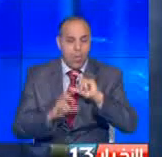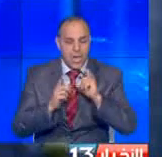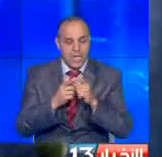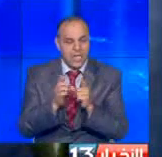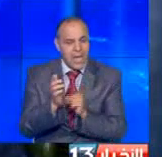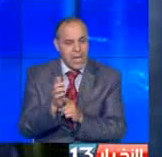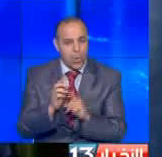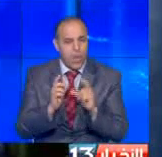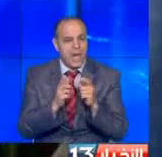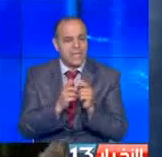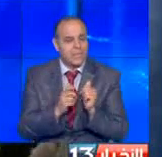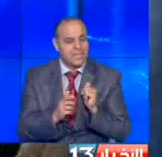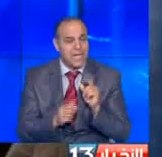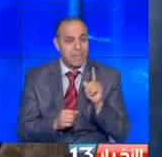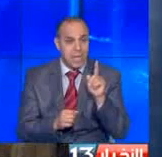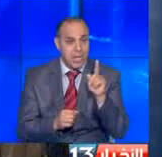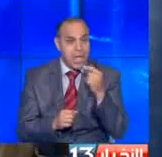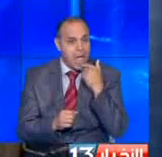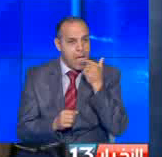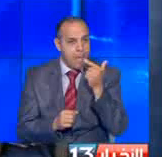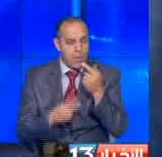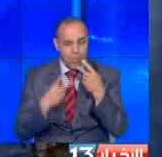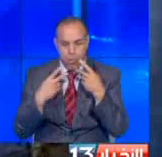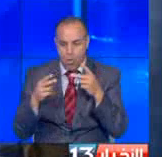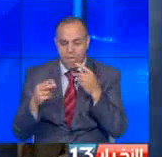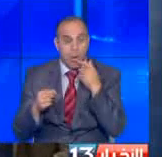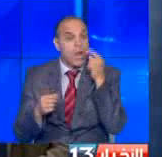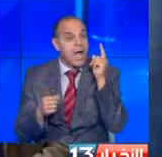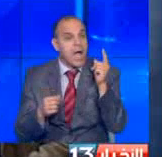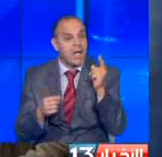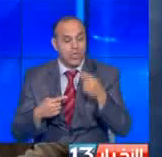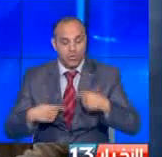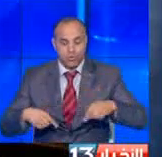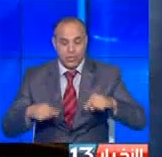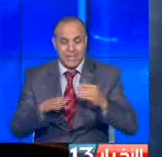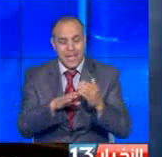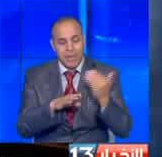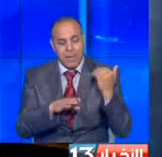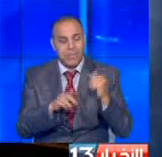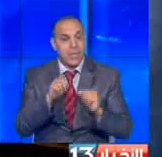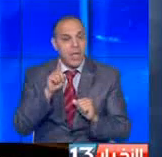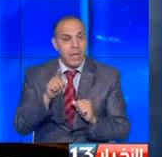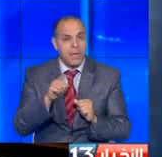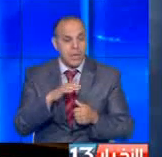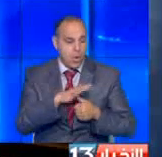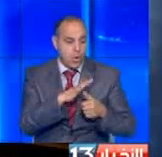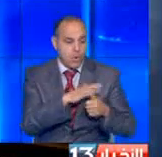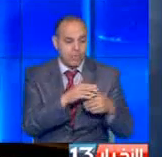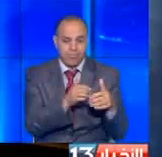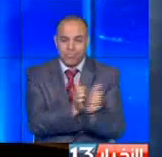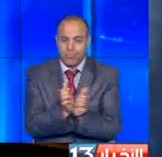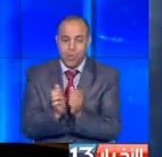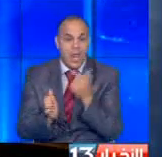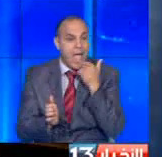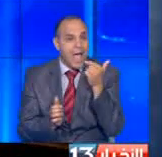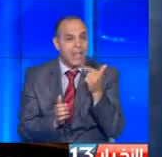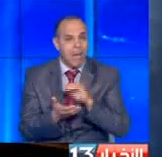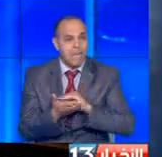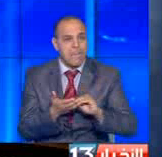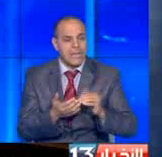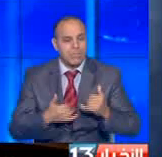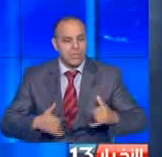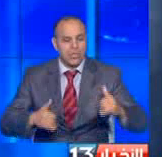التشريعيه واللجان الخاصه بعد ان تم التوافق بخصوصها خلال جلسه سابقه بين رؤساء الكتل و مكتب